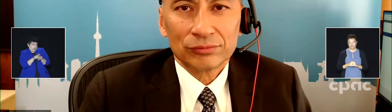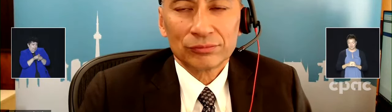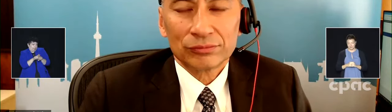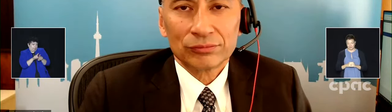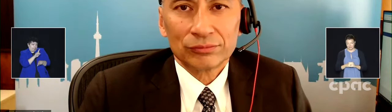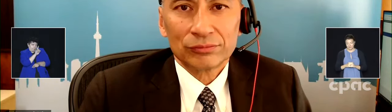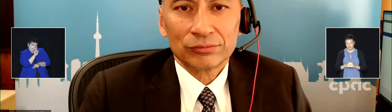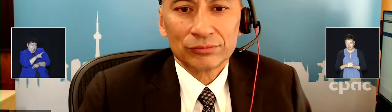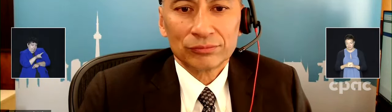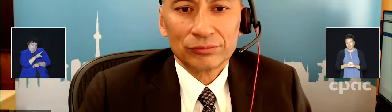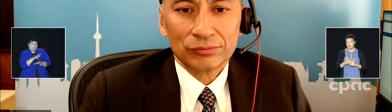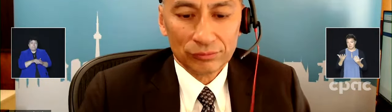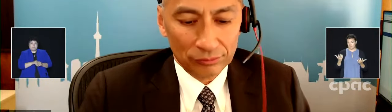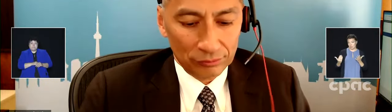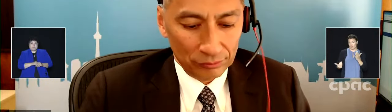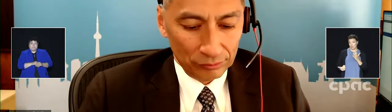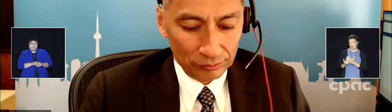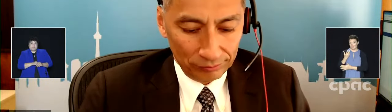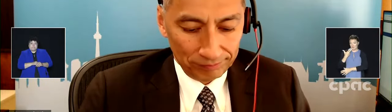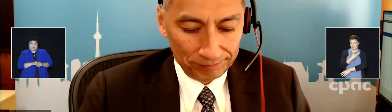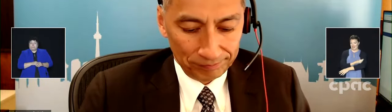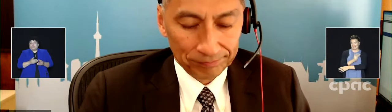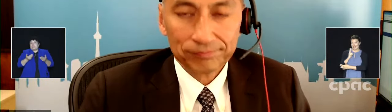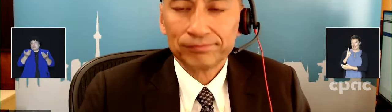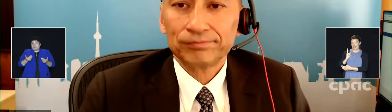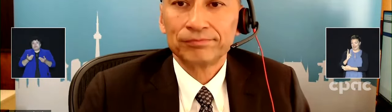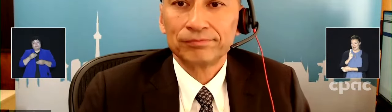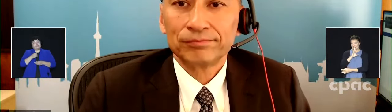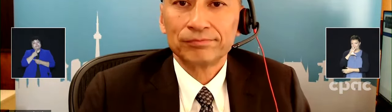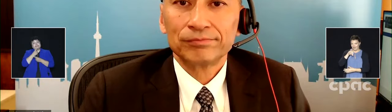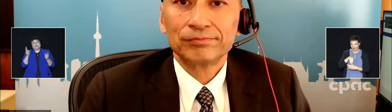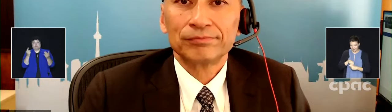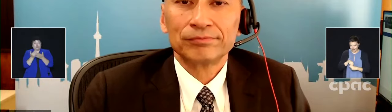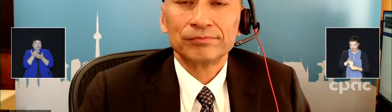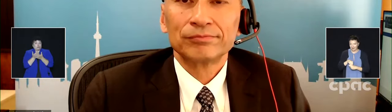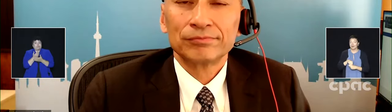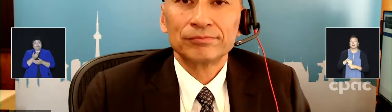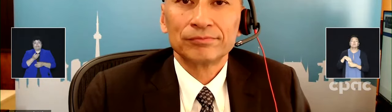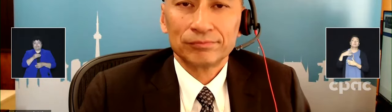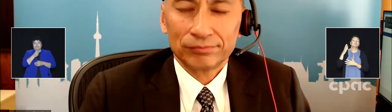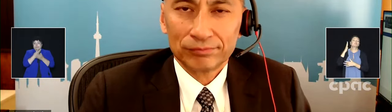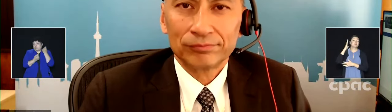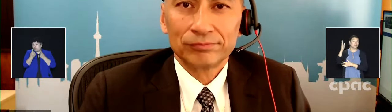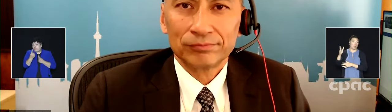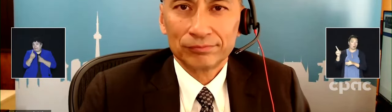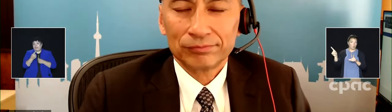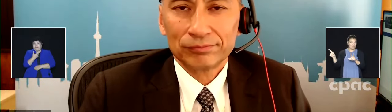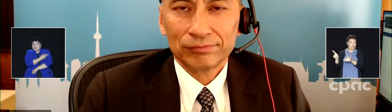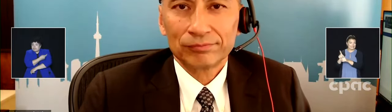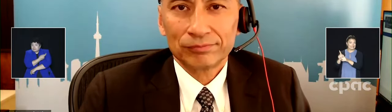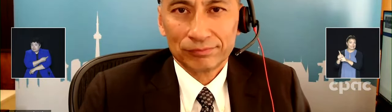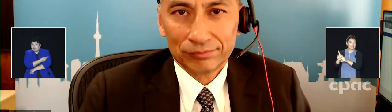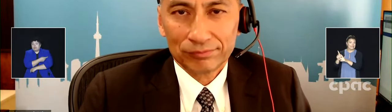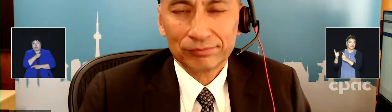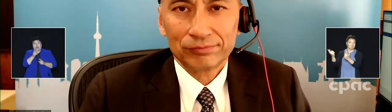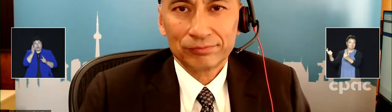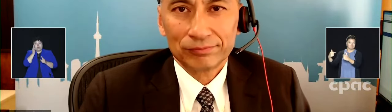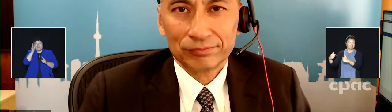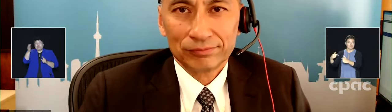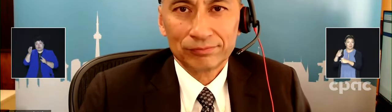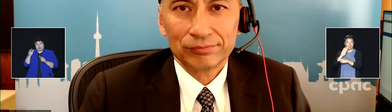Avec ce nouveau vaccin et aussi les vaccins qui vont venir, qui vont cibler le BR4,